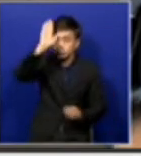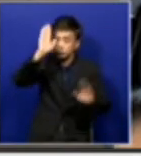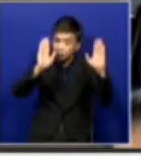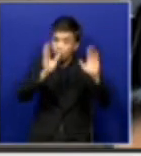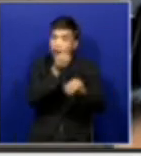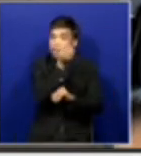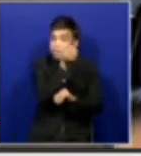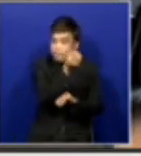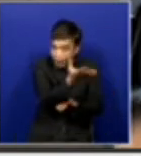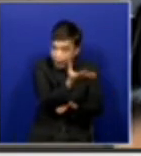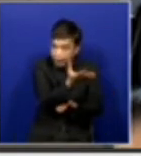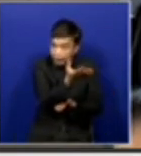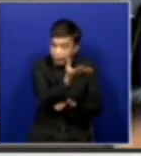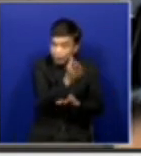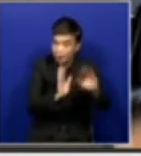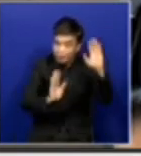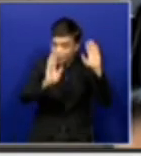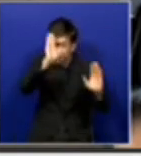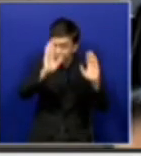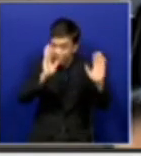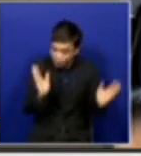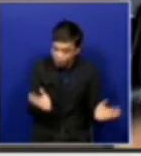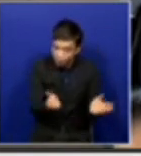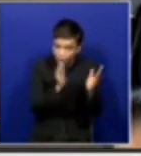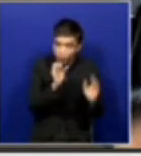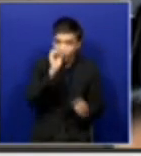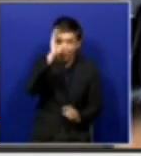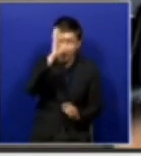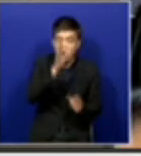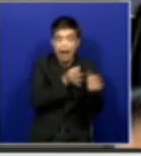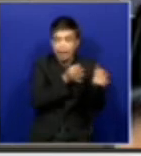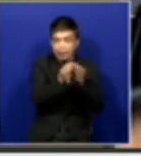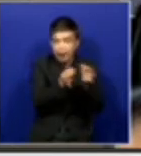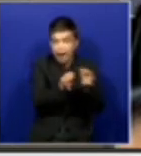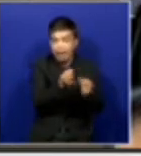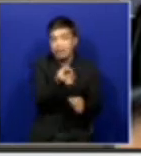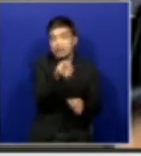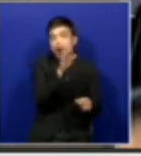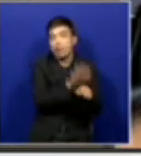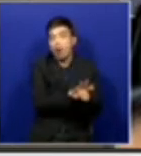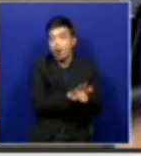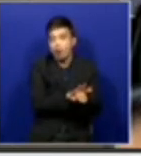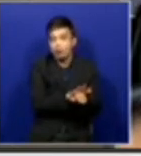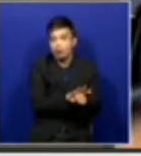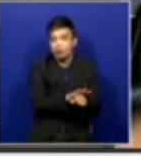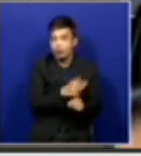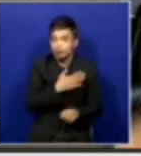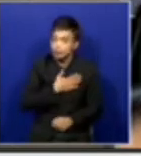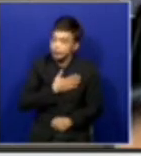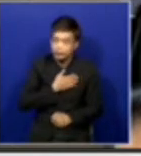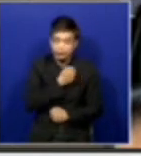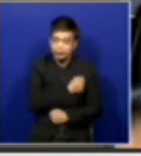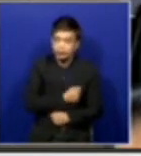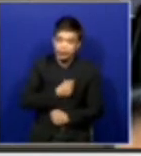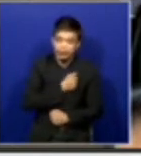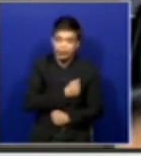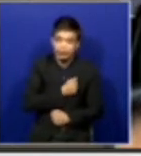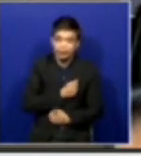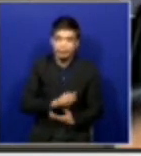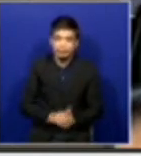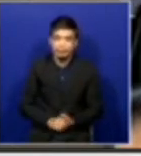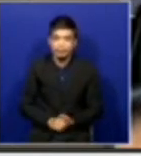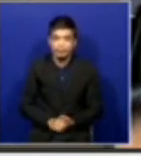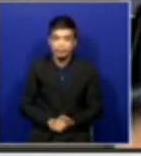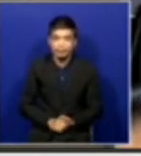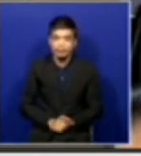ก็ไม่ต้องมีคำอธิบายมากนี่ผมเสียใจจริงๆโรง